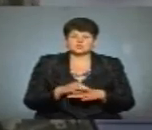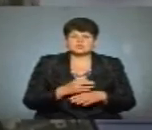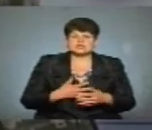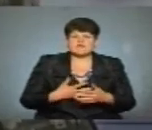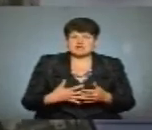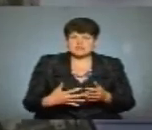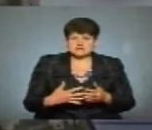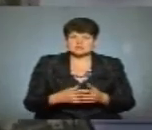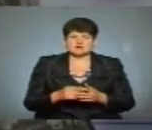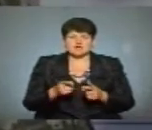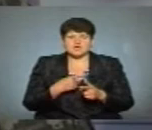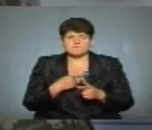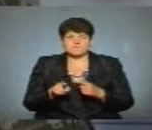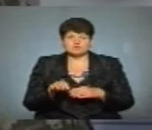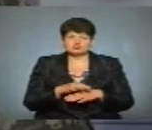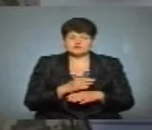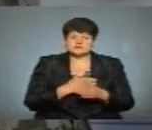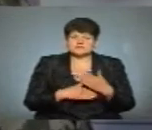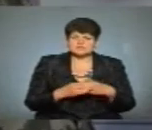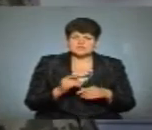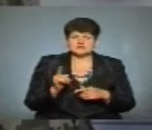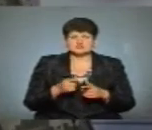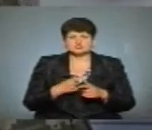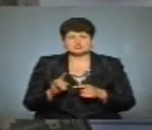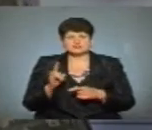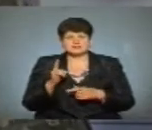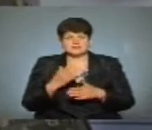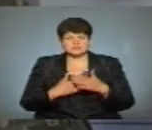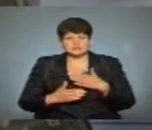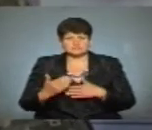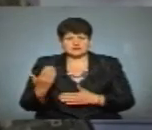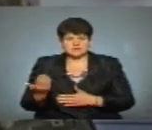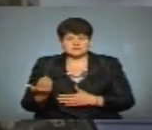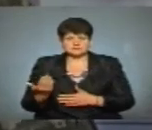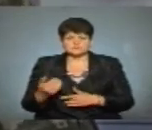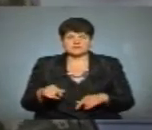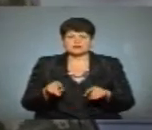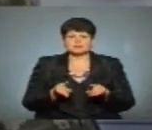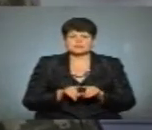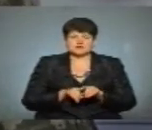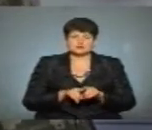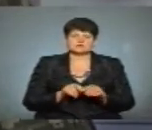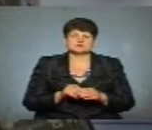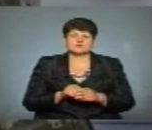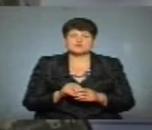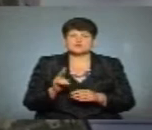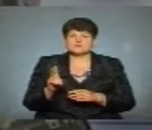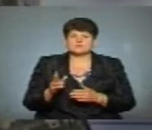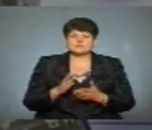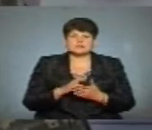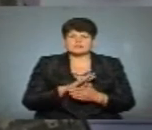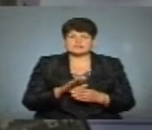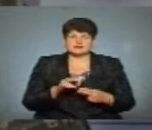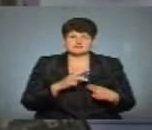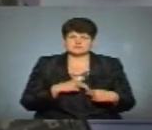вагітна, або дружина інвалід, чи дитина, не дай Бог, інвалід. Також в яких є